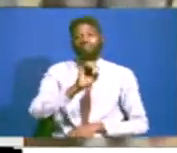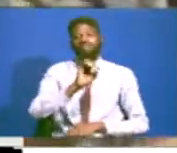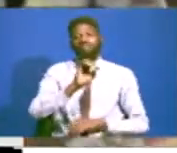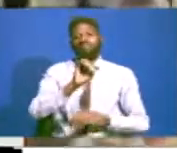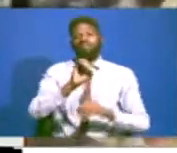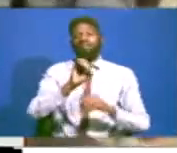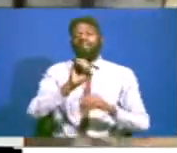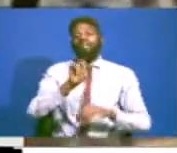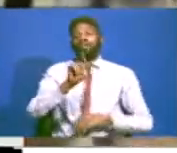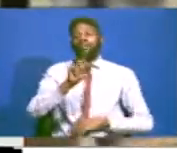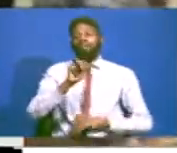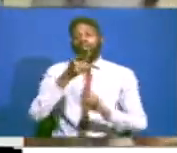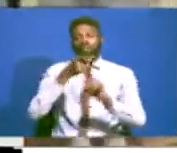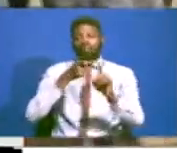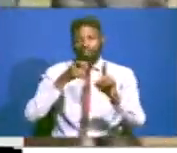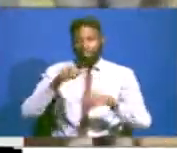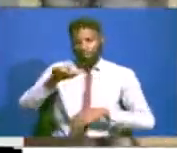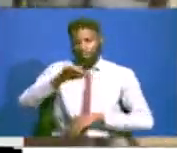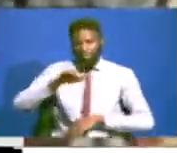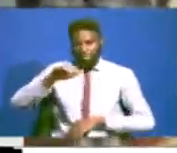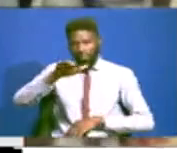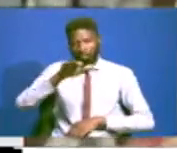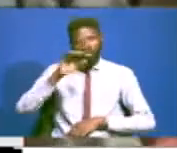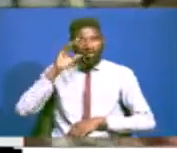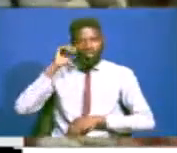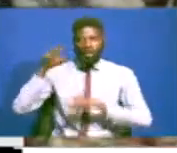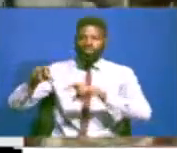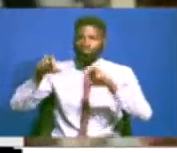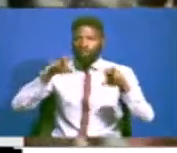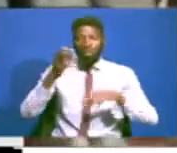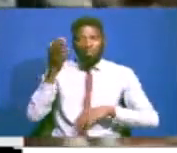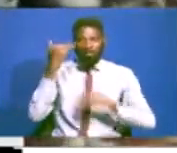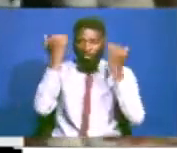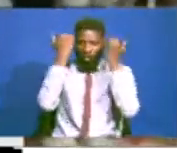Mahakama ilitoa agizo la kuzuia kuhamishwa kwa wakazi hao.